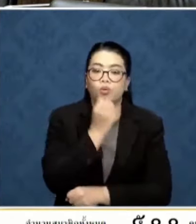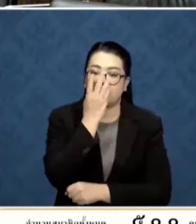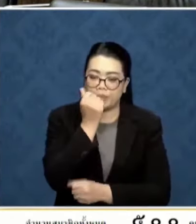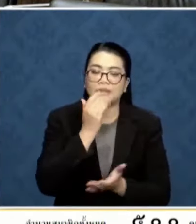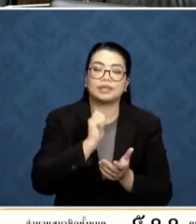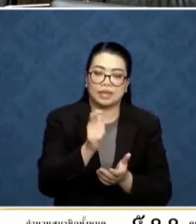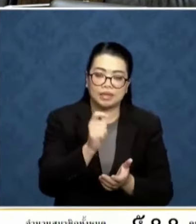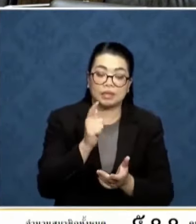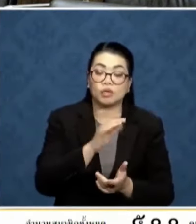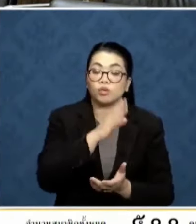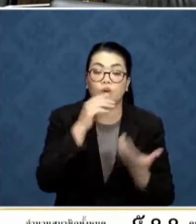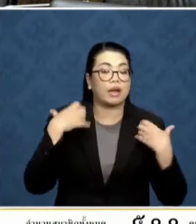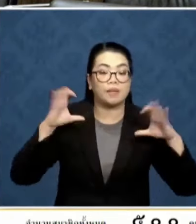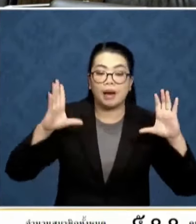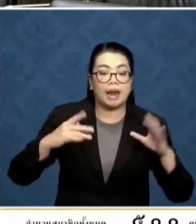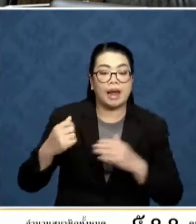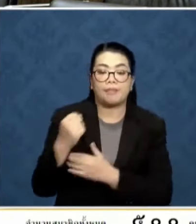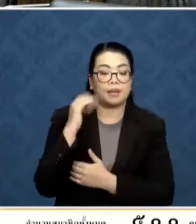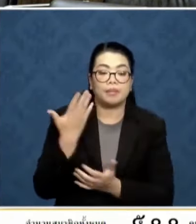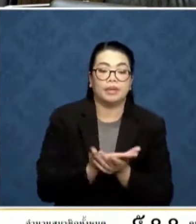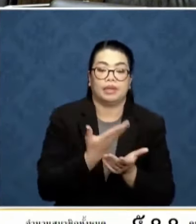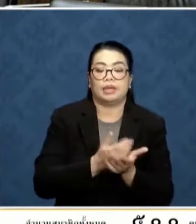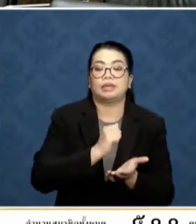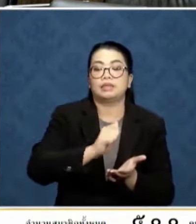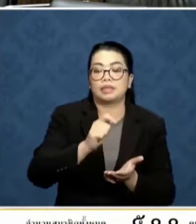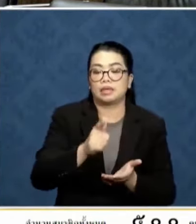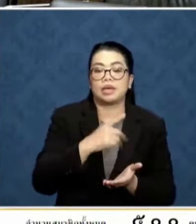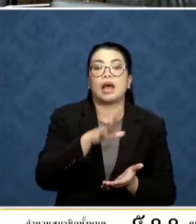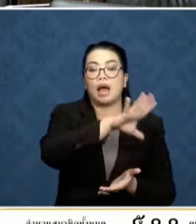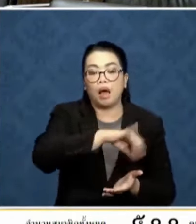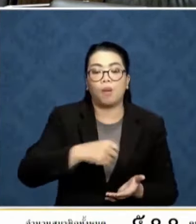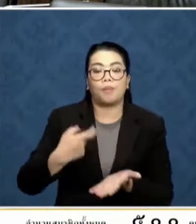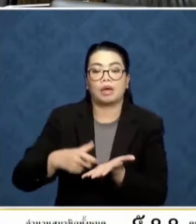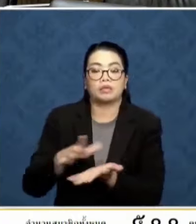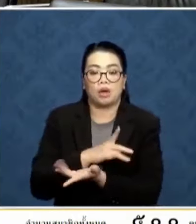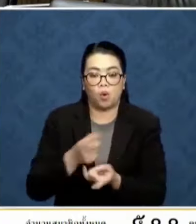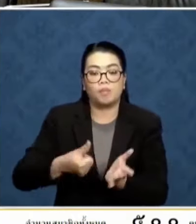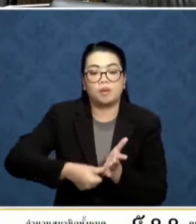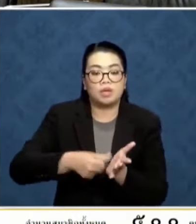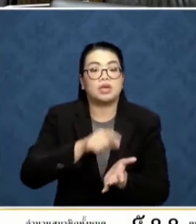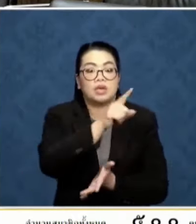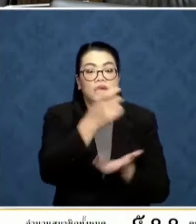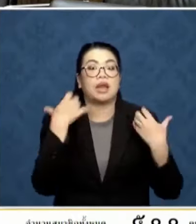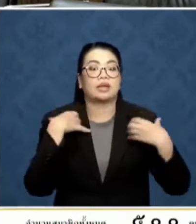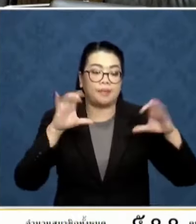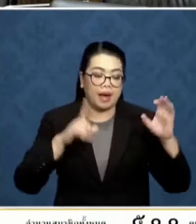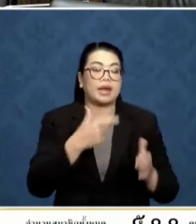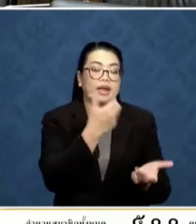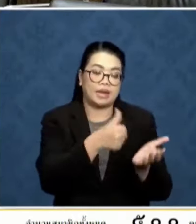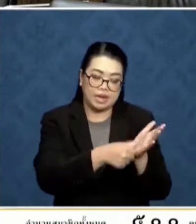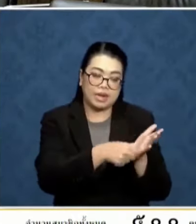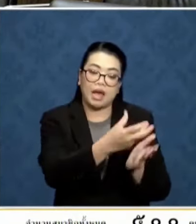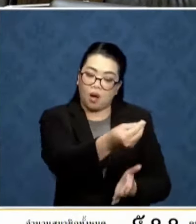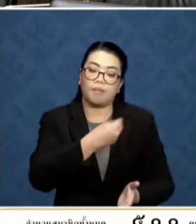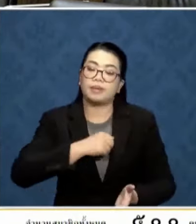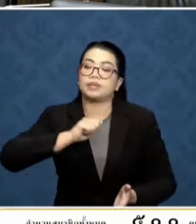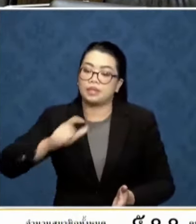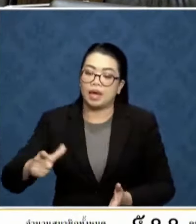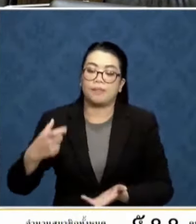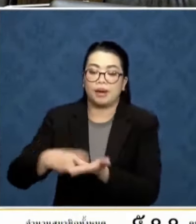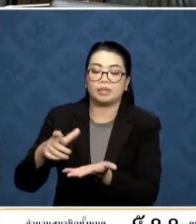ด้วยครับให้สำนักงานประกันสังคมได้นำไปใช้เป็นลงทุนนะครับไปขยายสิทธิ์ให้ผู้ประกันตนครับอย่าเบียดบังเงินและผลประโยชน์ที่จะงอก